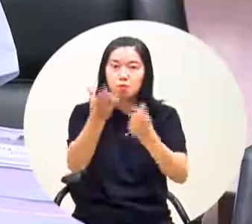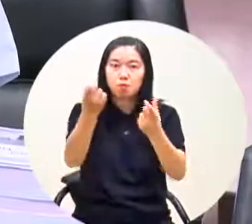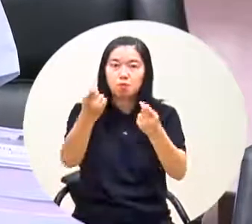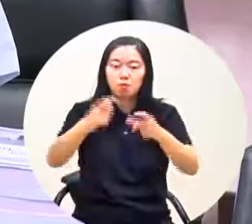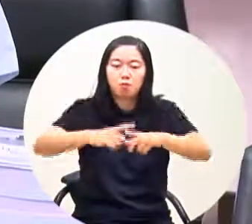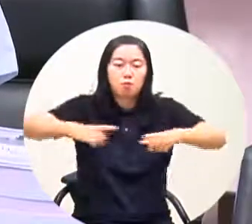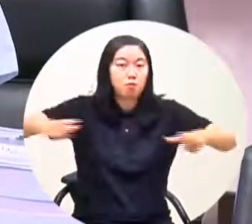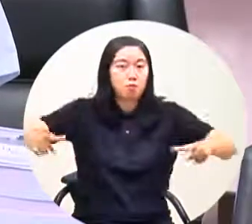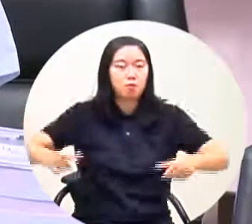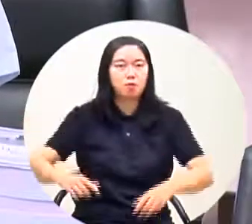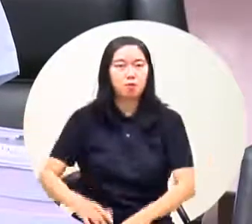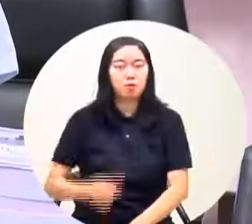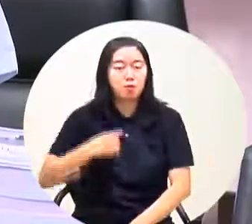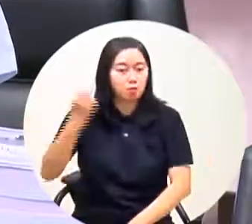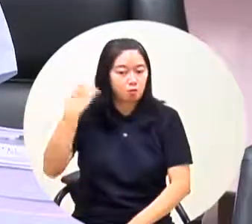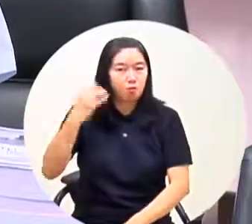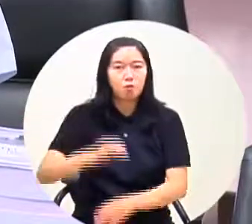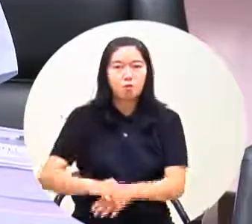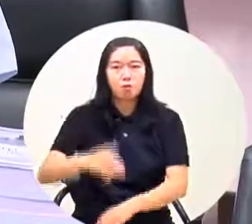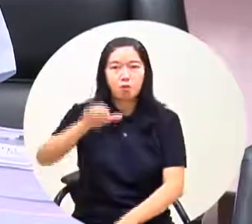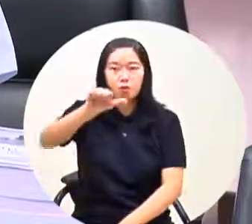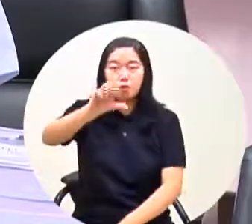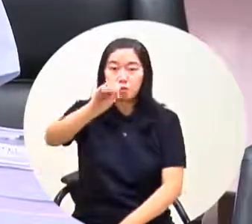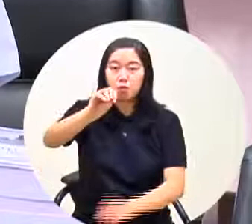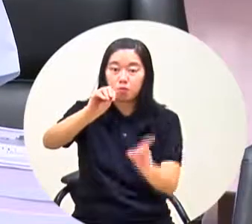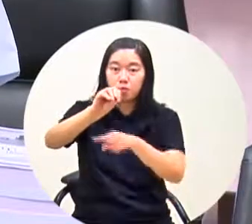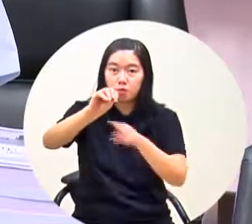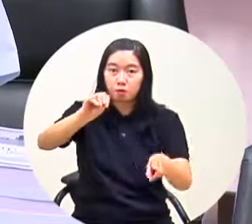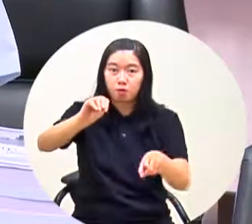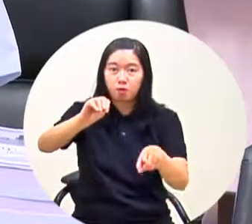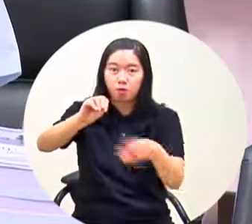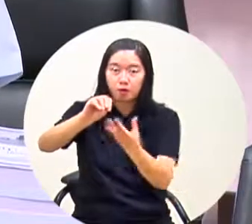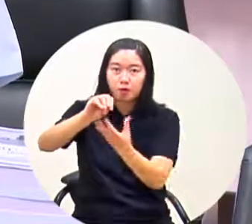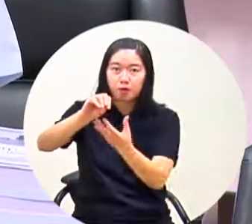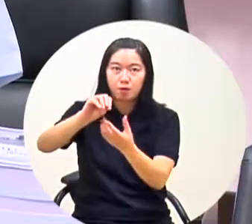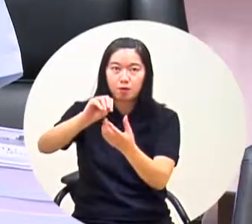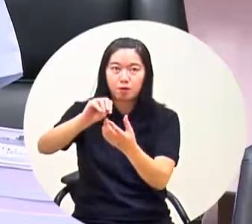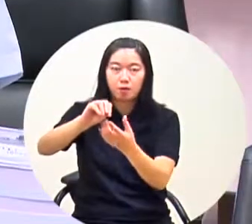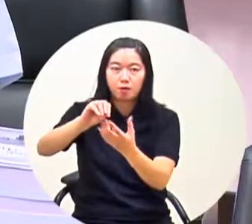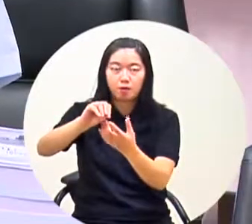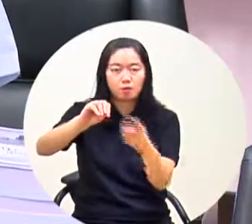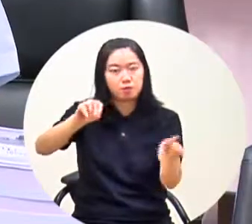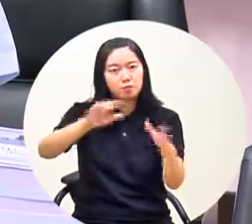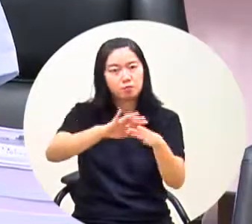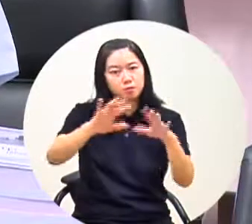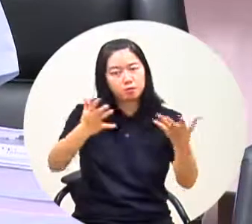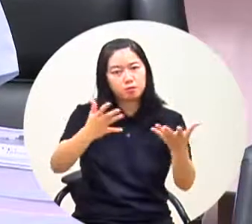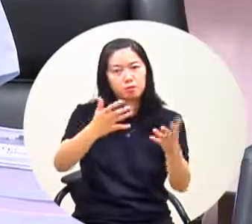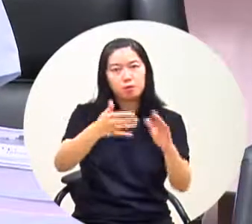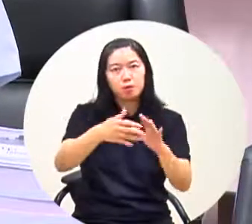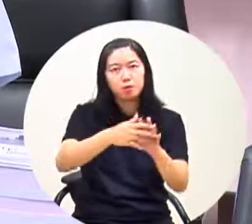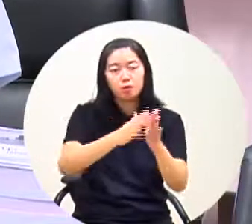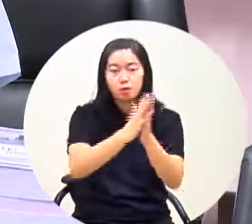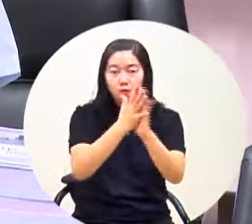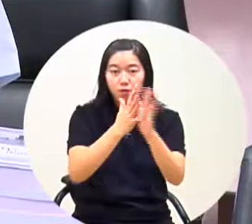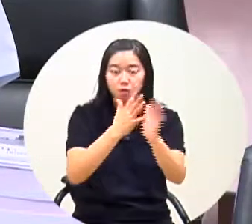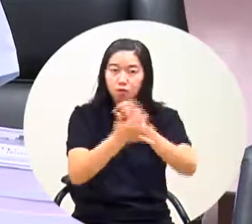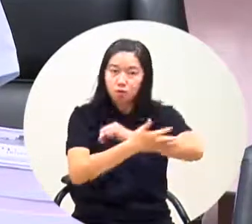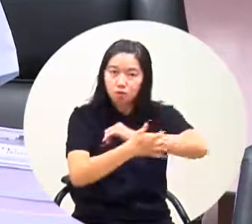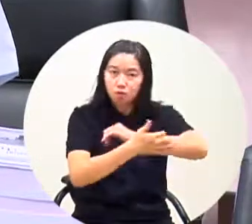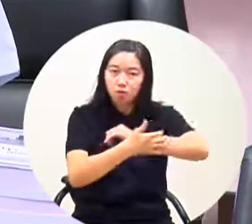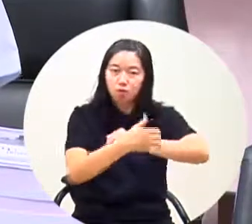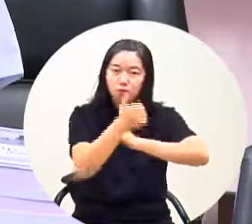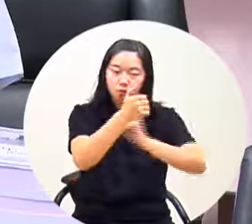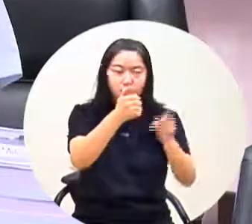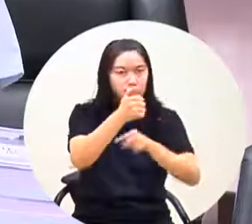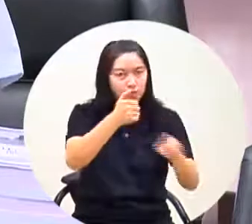讲有那五万几个人啊，但是呢啊，五十几个啊清洁队员啊，家庭啊，敢那三万几个有那